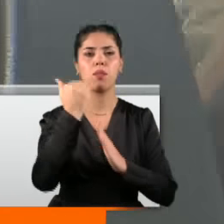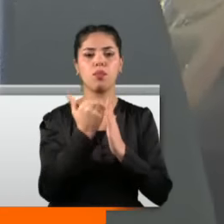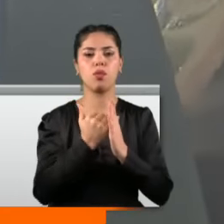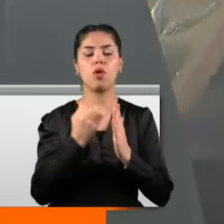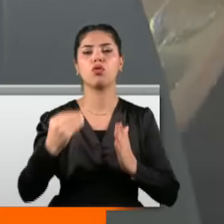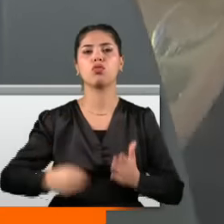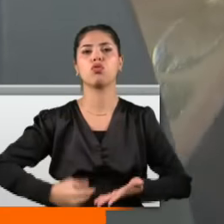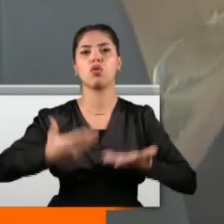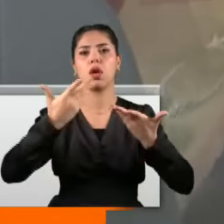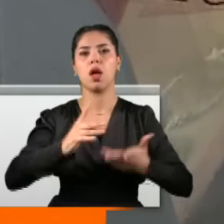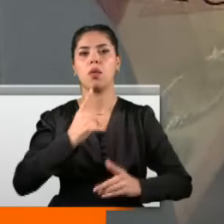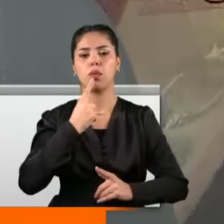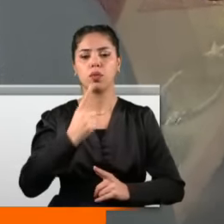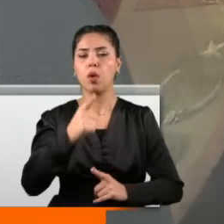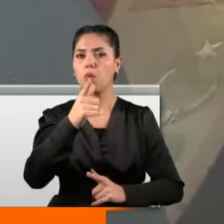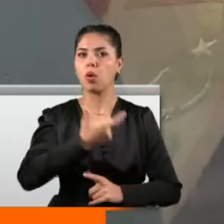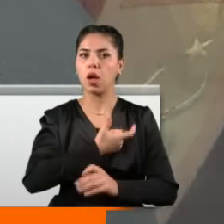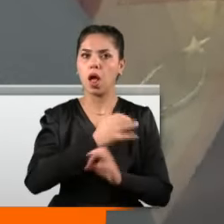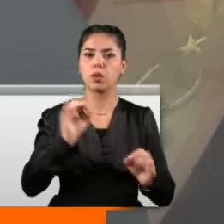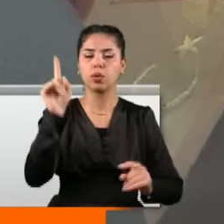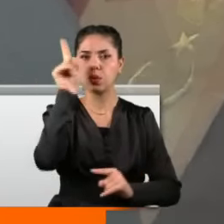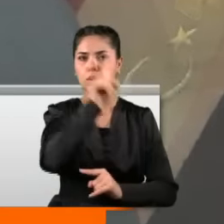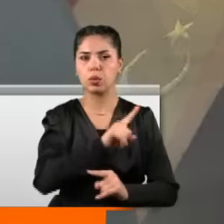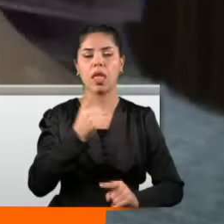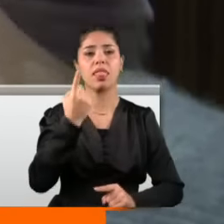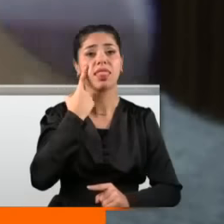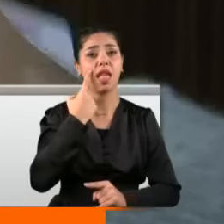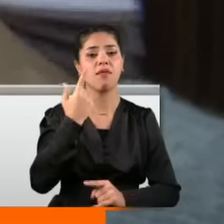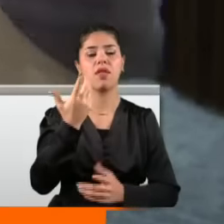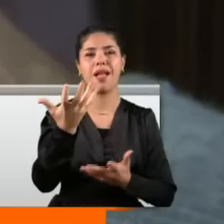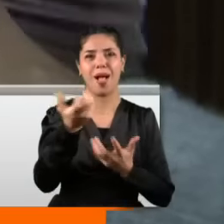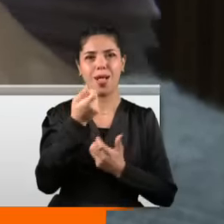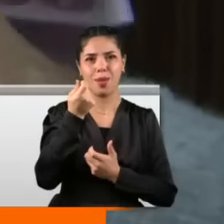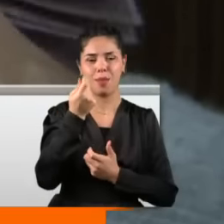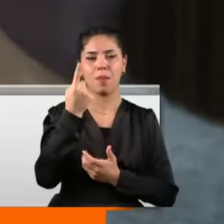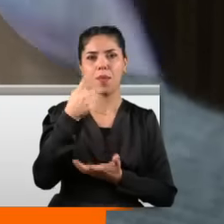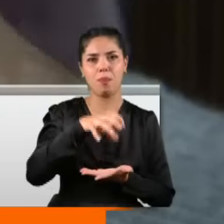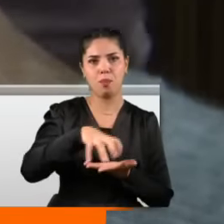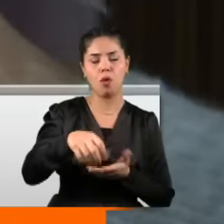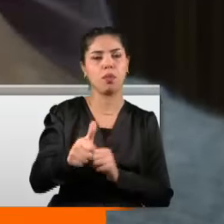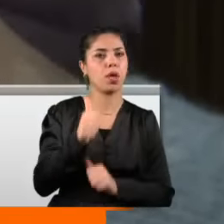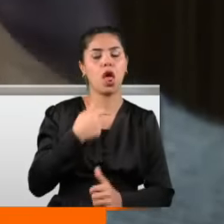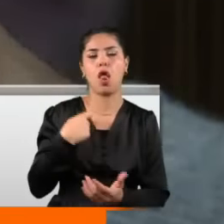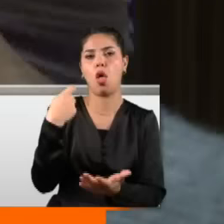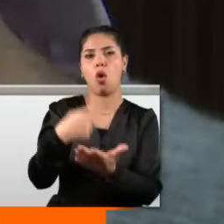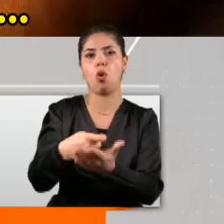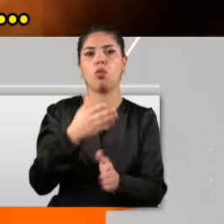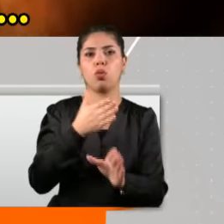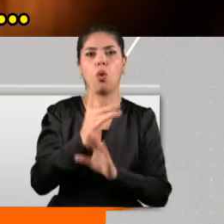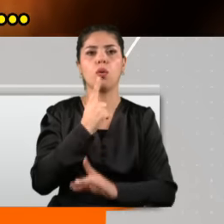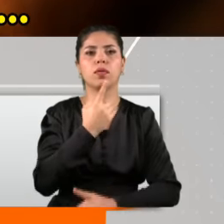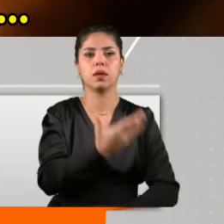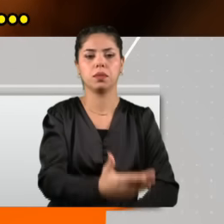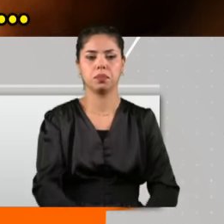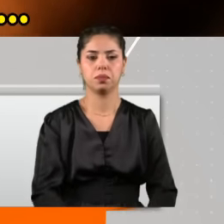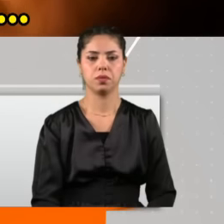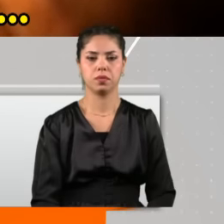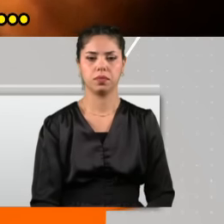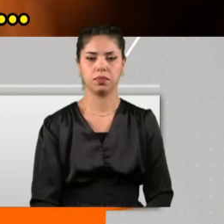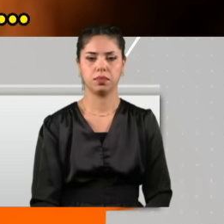reddetse de söz konusu usulsüzlükler nedeniyle devlete aldıkları paranın bir kısmını geri ödediklerini doğruladı. Birincisi ben hekim